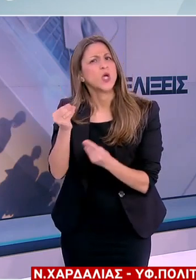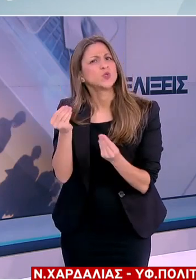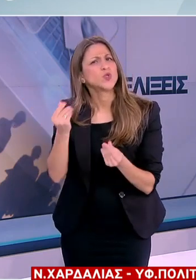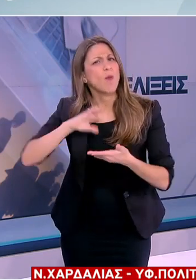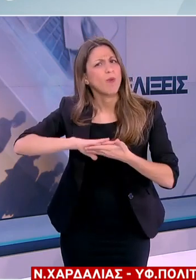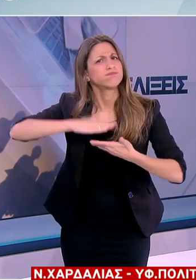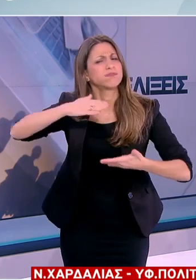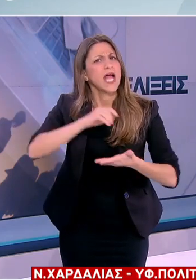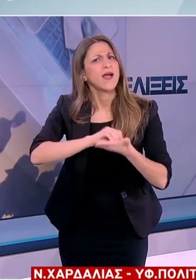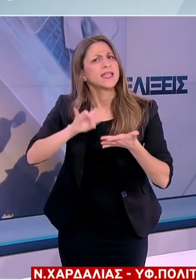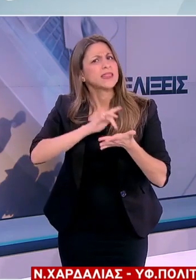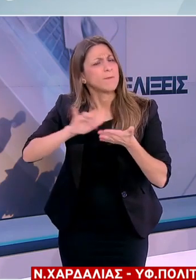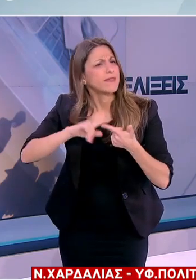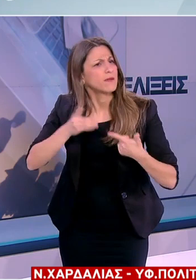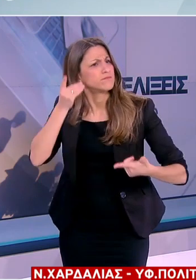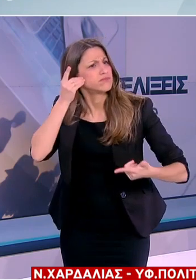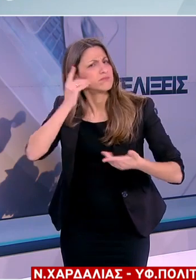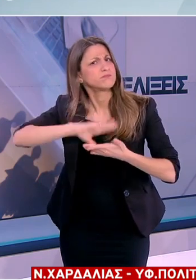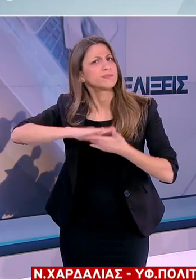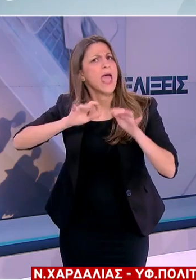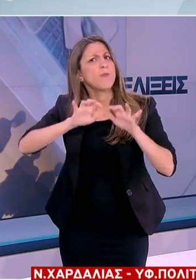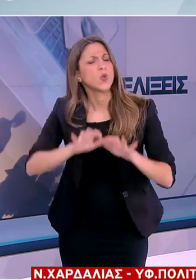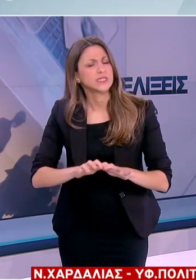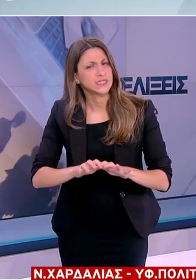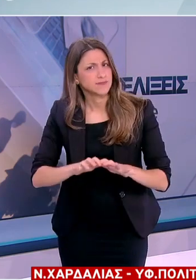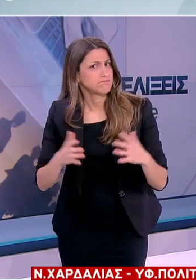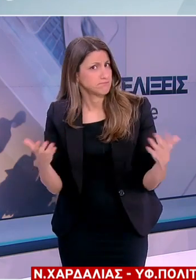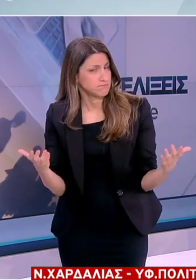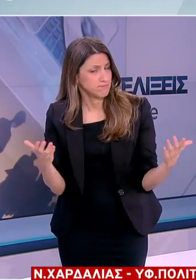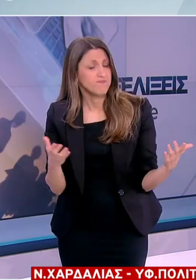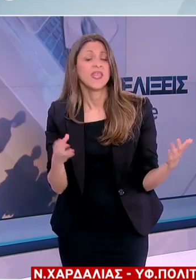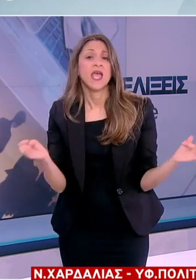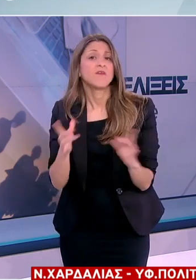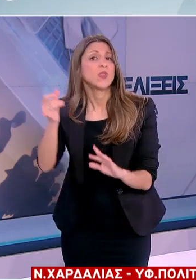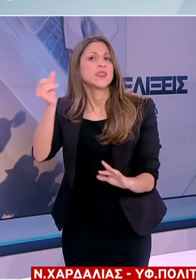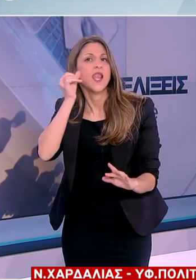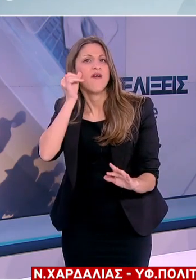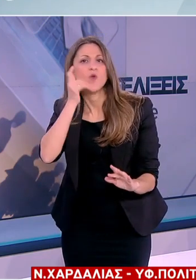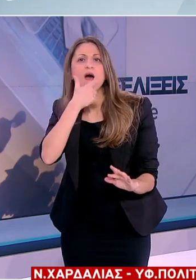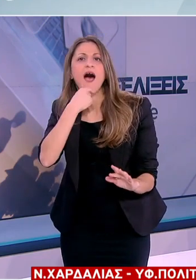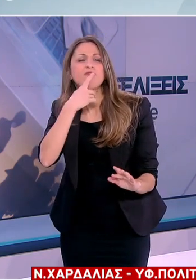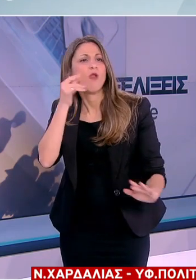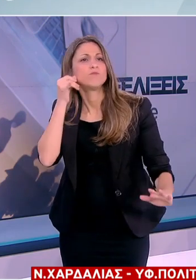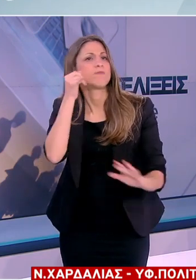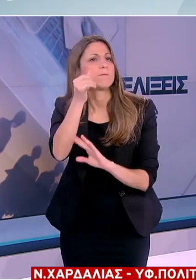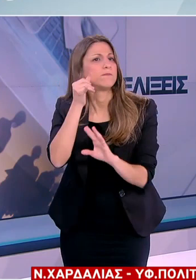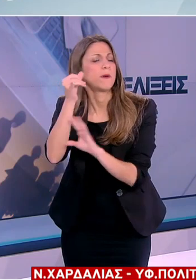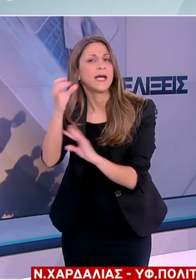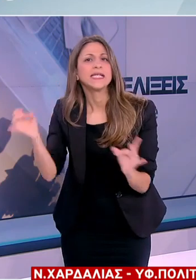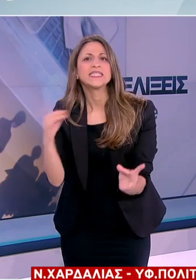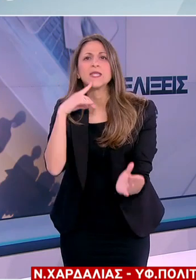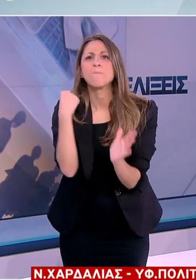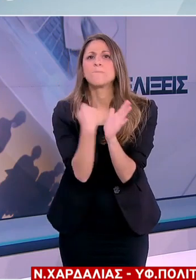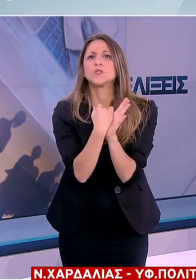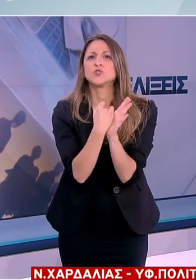δεν διαθέτουν τις απαραίτητες ψηφιακές δεξιότητες. Η ίδια υπηρεσία τηλεφωνικής εξυπηρέτησης παρέχεται και για πιστοποιητικά που